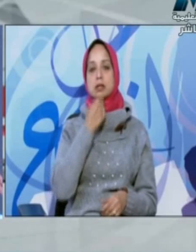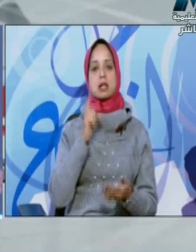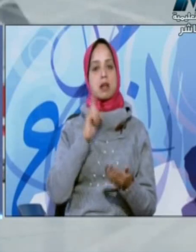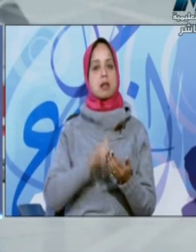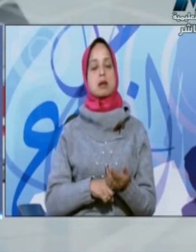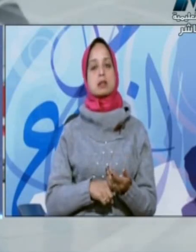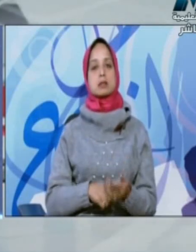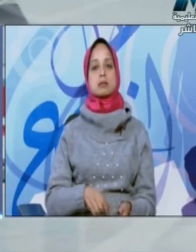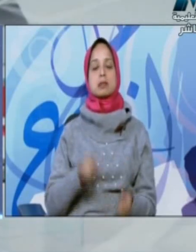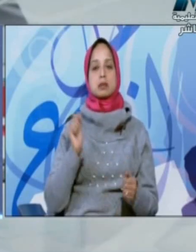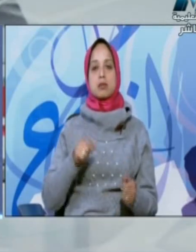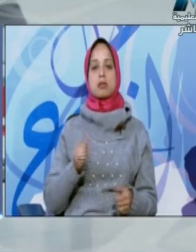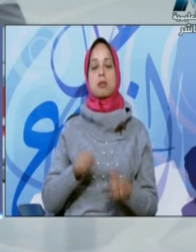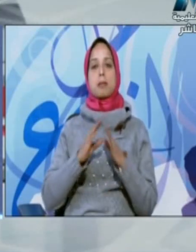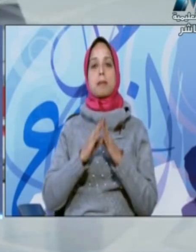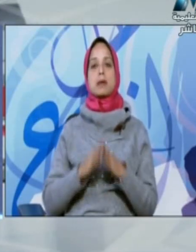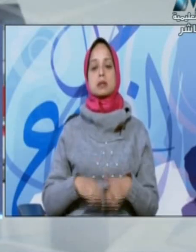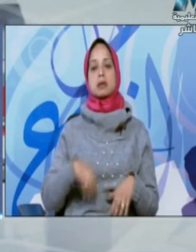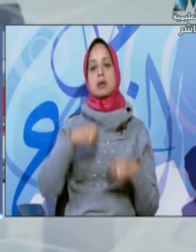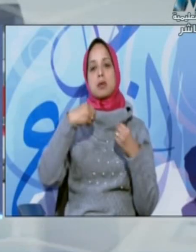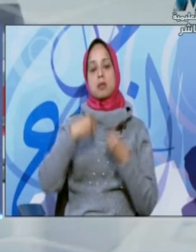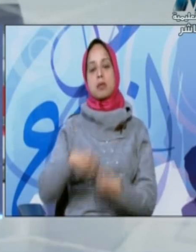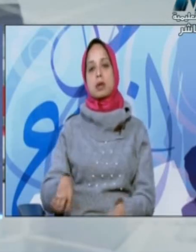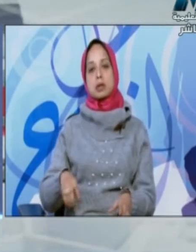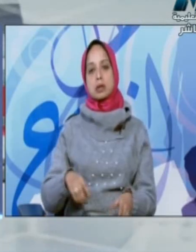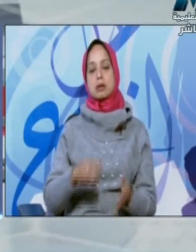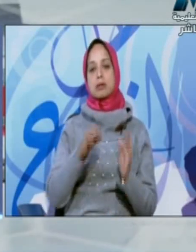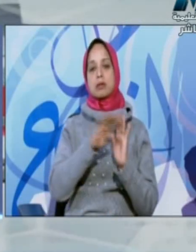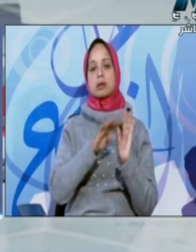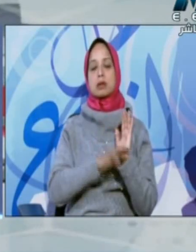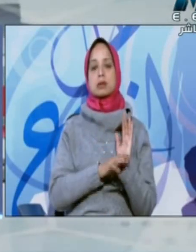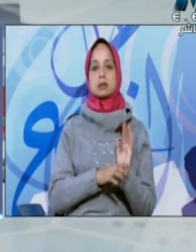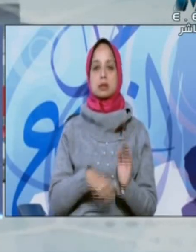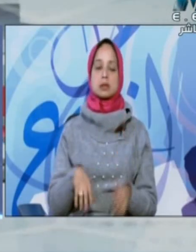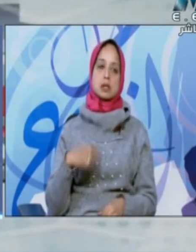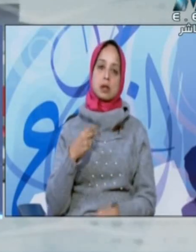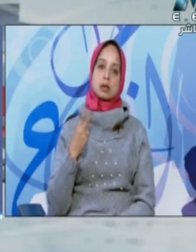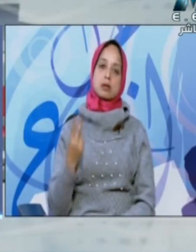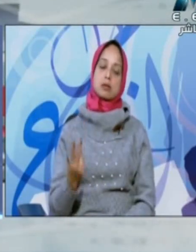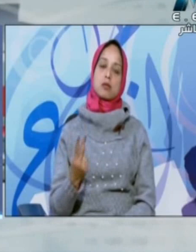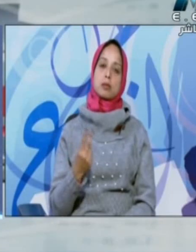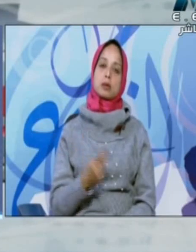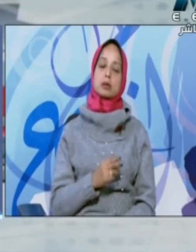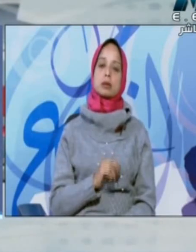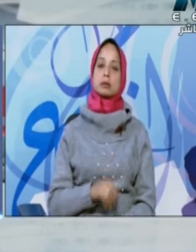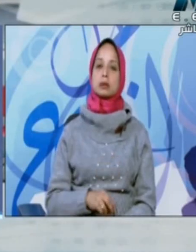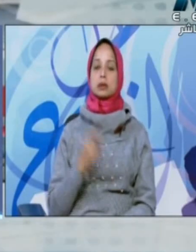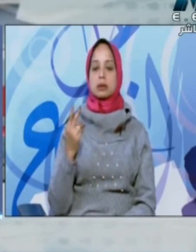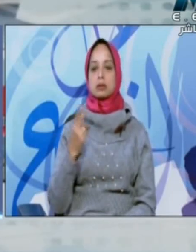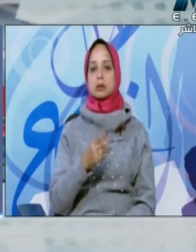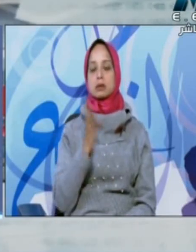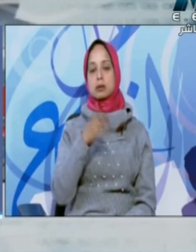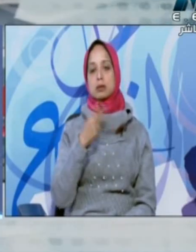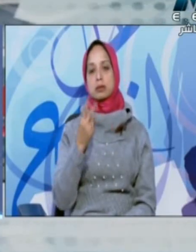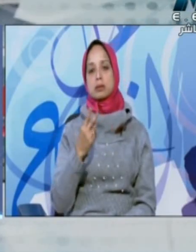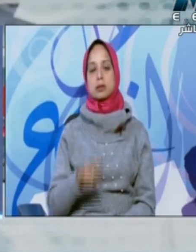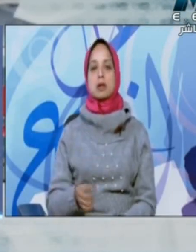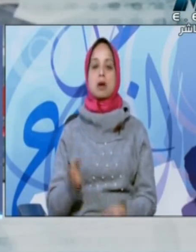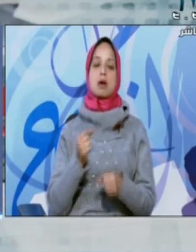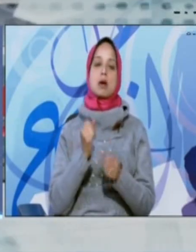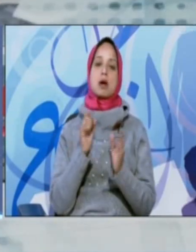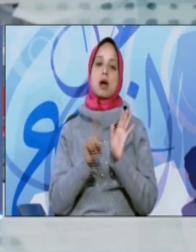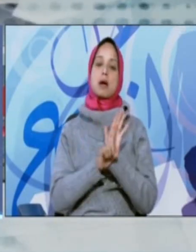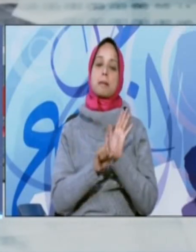كلمة انجلترا وقعت في تصريح فبراير، تبقى لازم انجلترا تلغي التصريح وتلغي المعاهدة. وتعلن الحماية وتدخل مصر